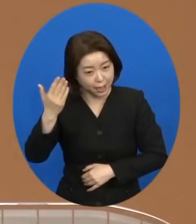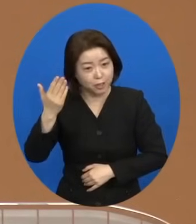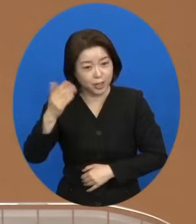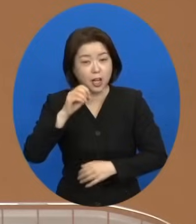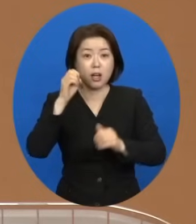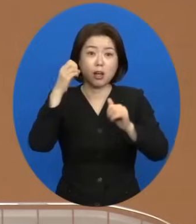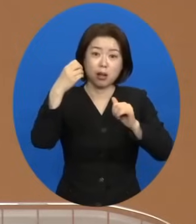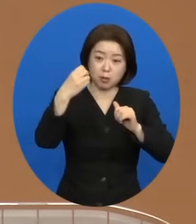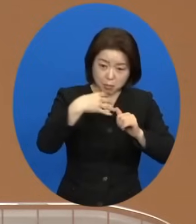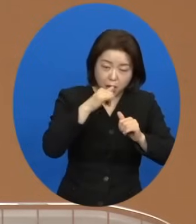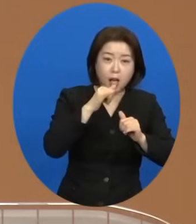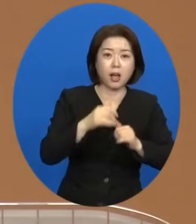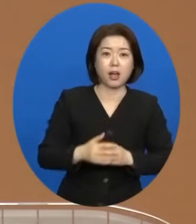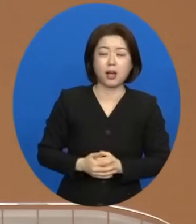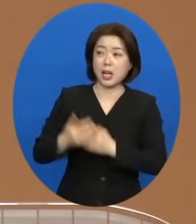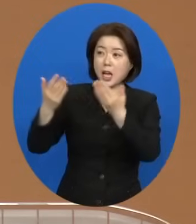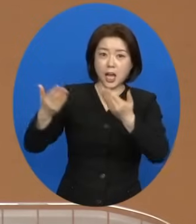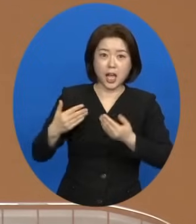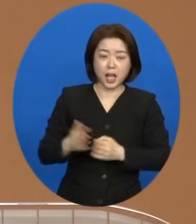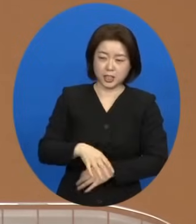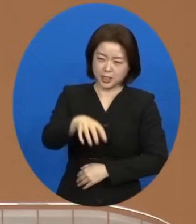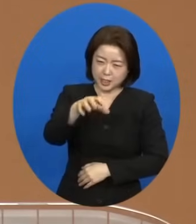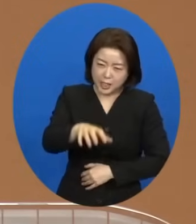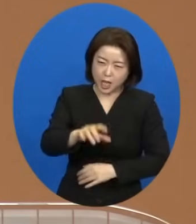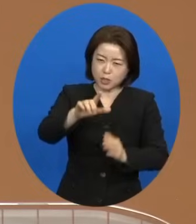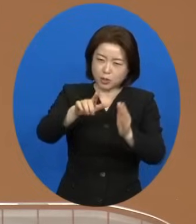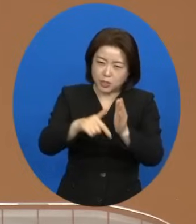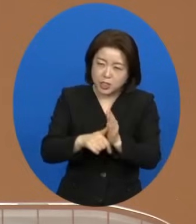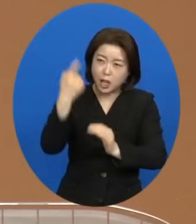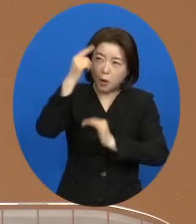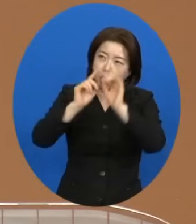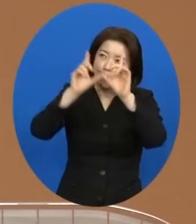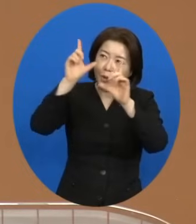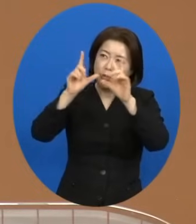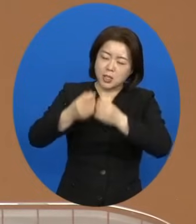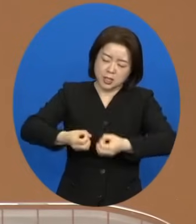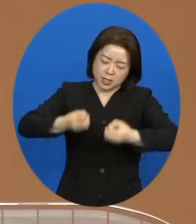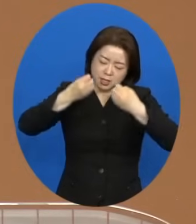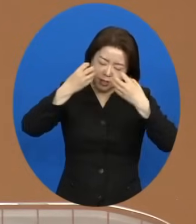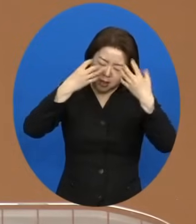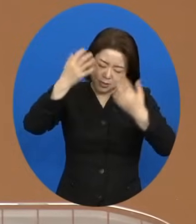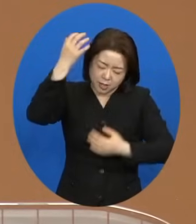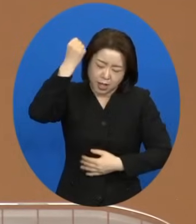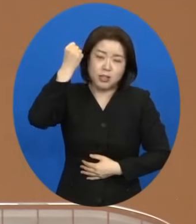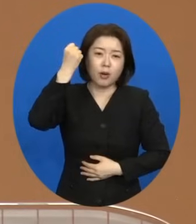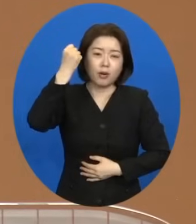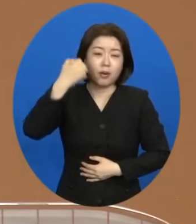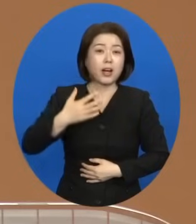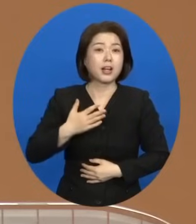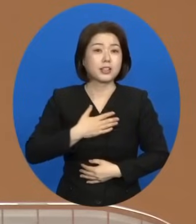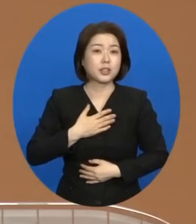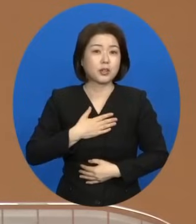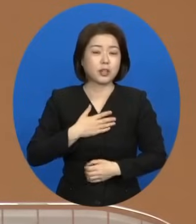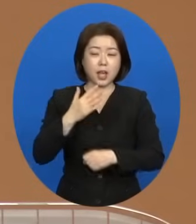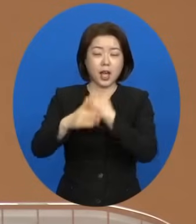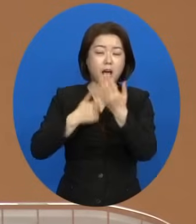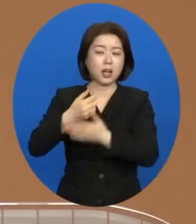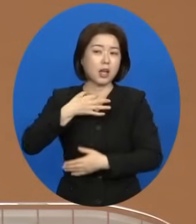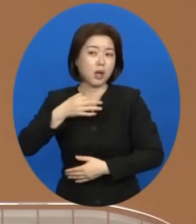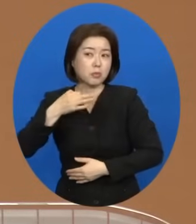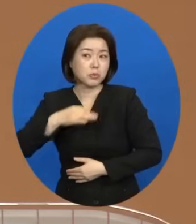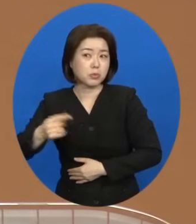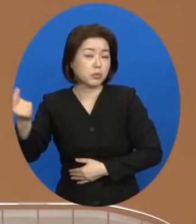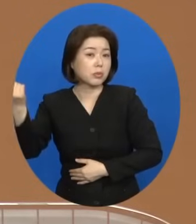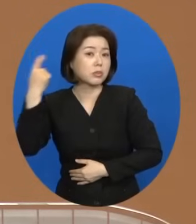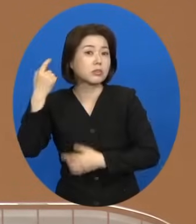이야기를 해줬을 때 그 장소와 시간과 표정이 아직도 생생히 기억납니다 저에게 하나님의 음성으로